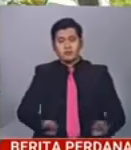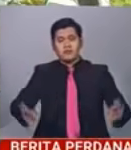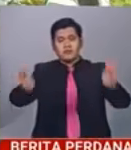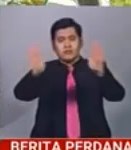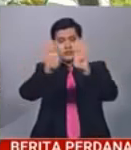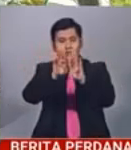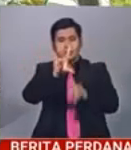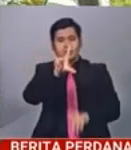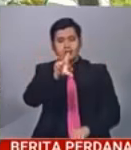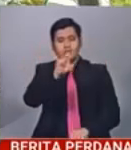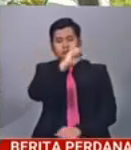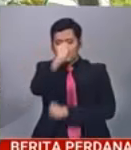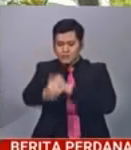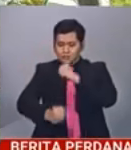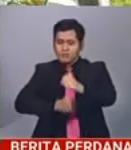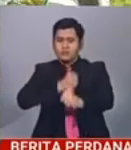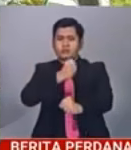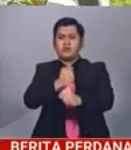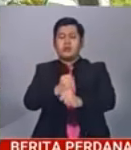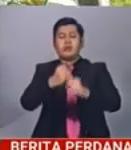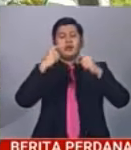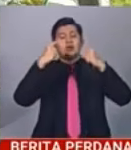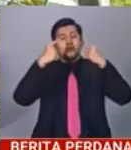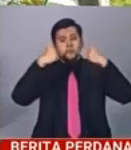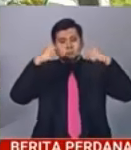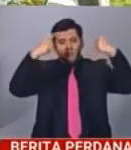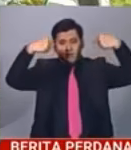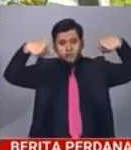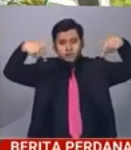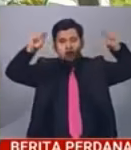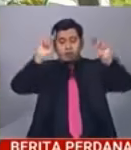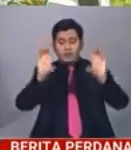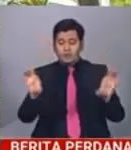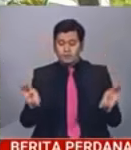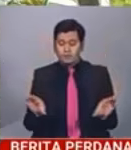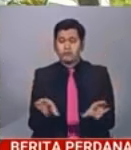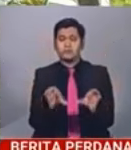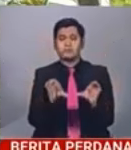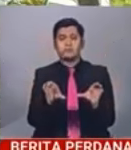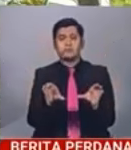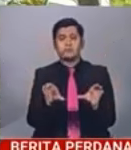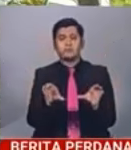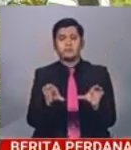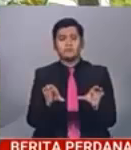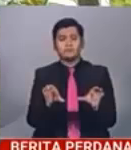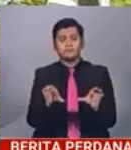dan dia berjaya membuatkan orang kata apa